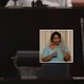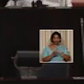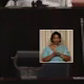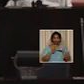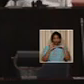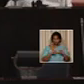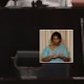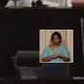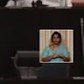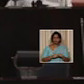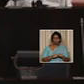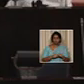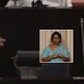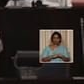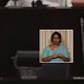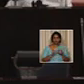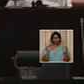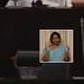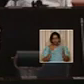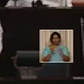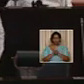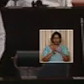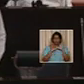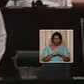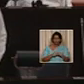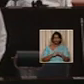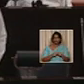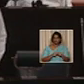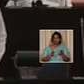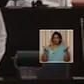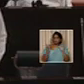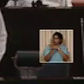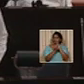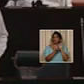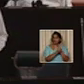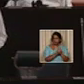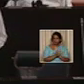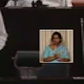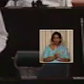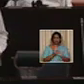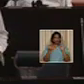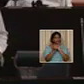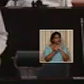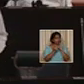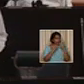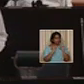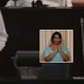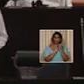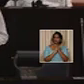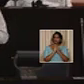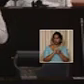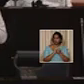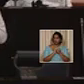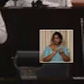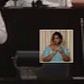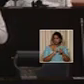හිමිකරුවන් පොඩි රෙස්ටෝරන්ට්ස් උනත් හිමිකරුවන් සියලු දෙනා මුණ ගැහුණා මුණ ගැහිලා අපි වැඩපිළිවෙලක් කරගෙන